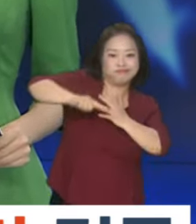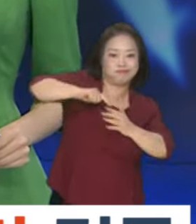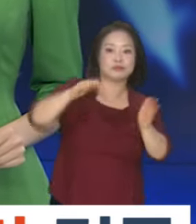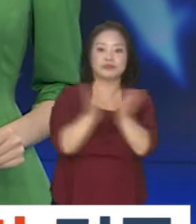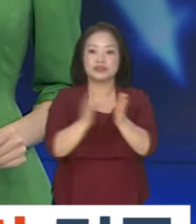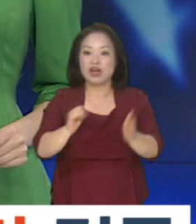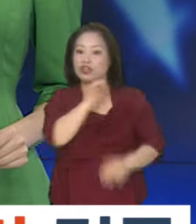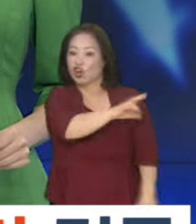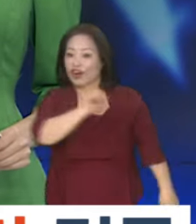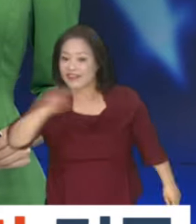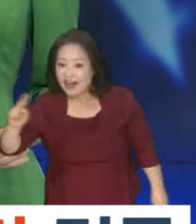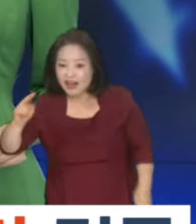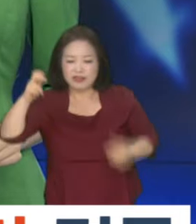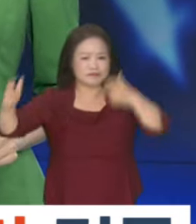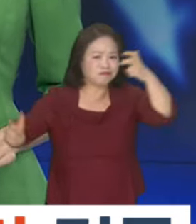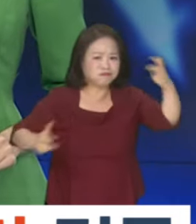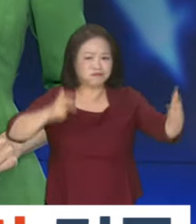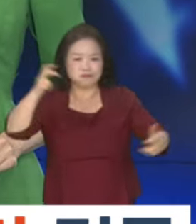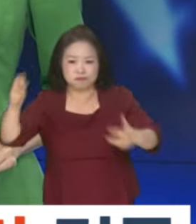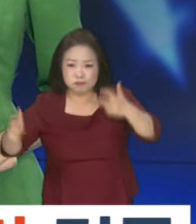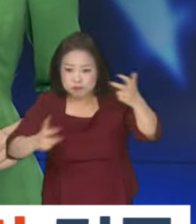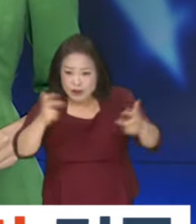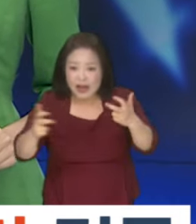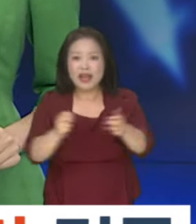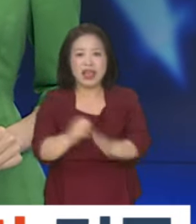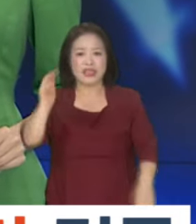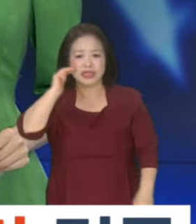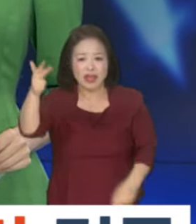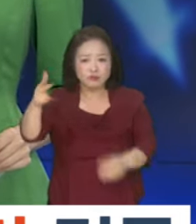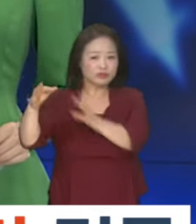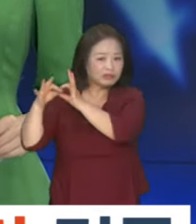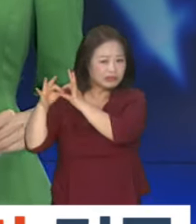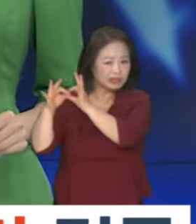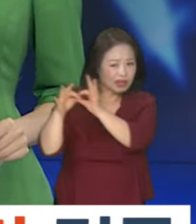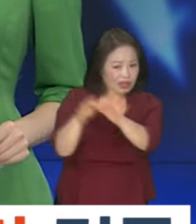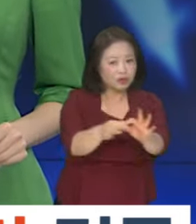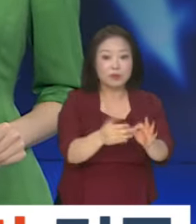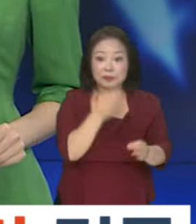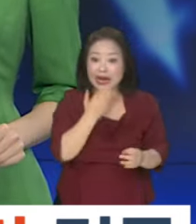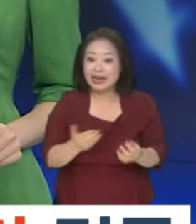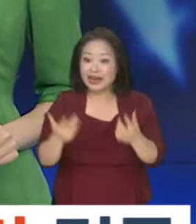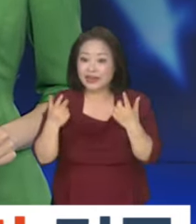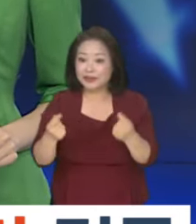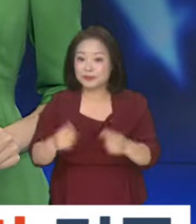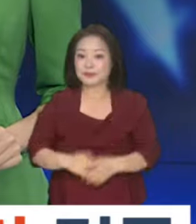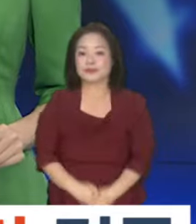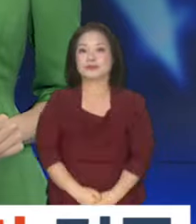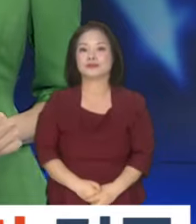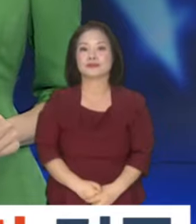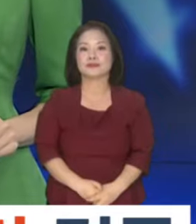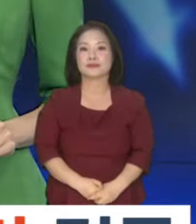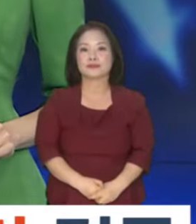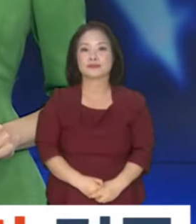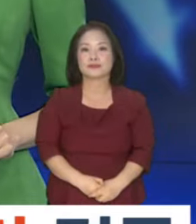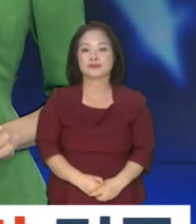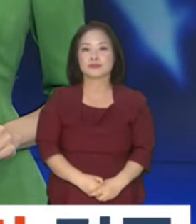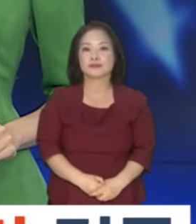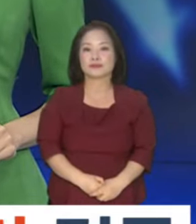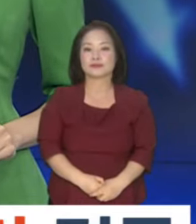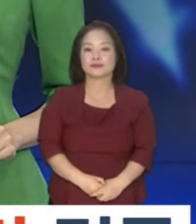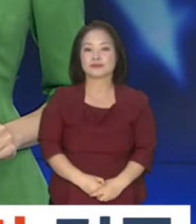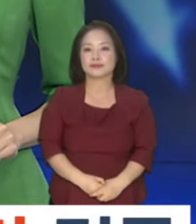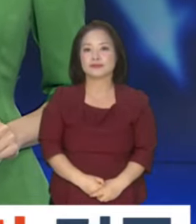네, 여야의 팽팽한 밤샘 공방은 다음 주까지 최소 닷새간 이어질 것으로 보입니다. 신현정 기자가